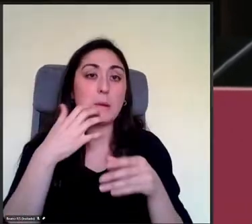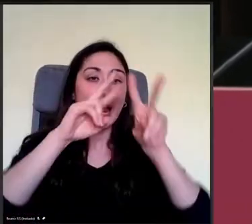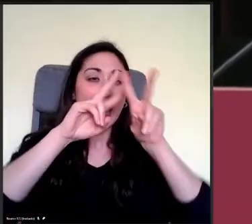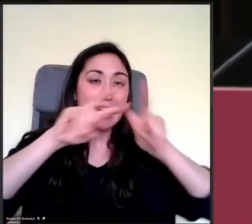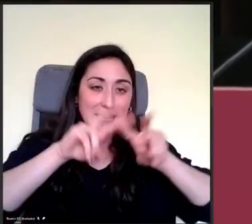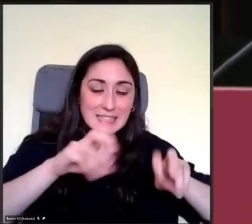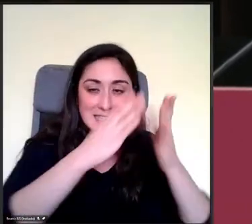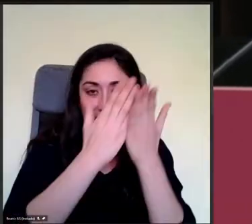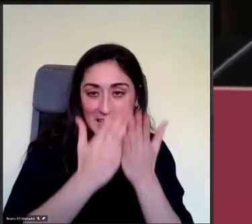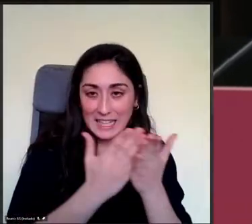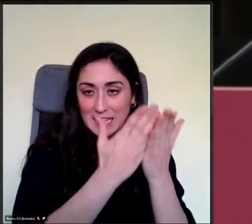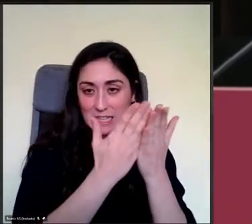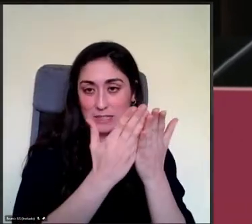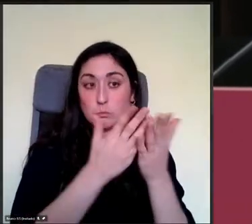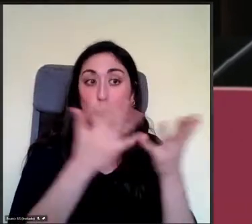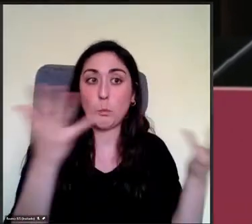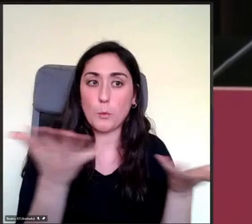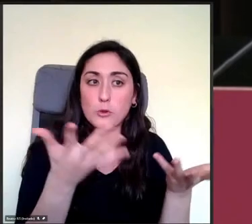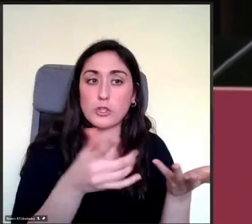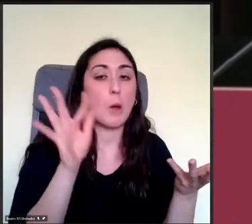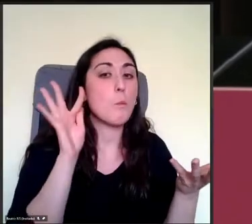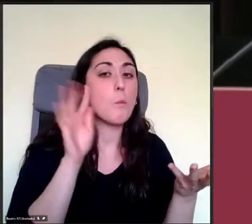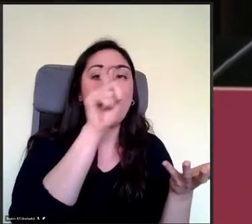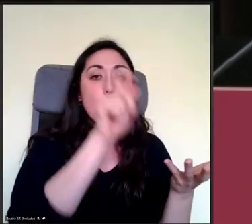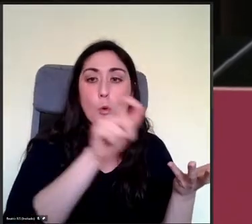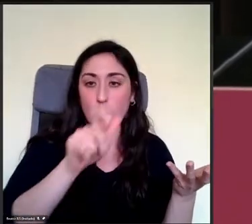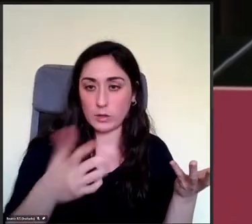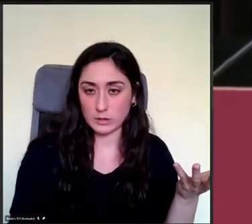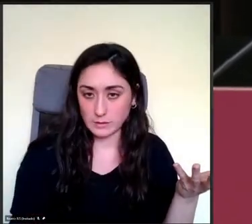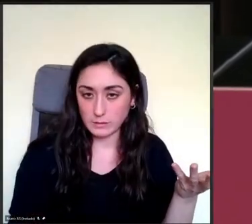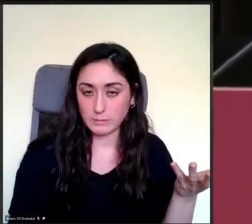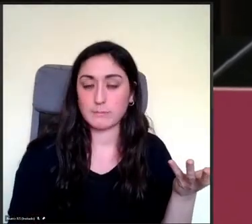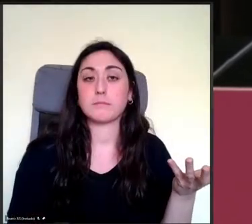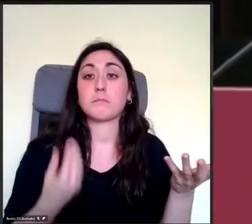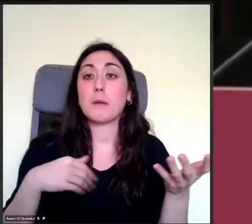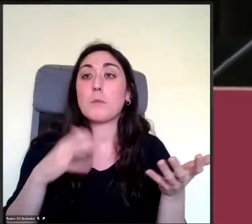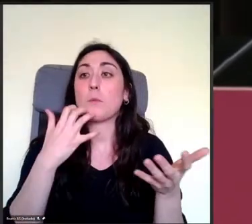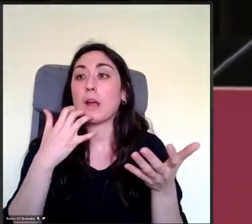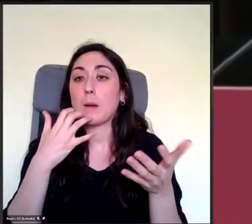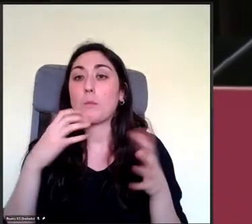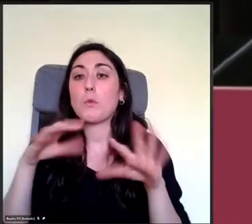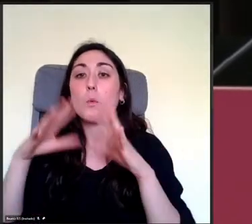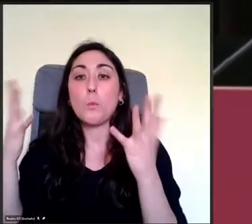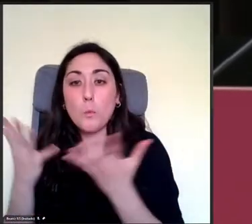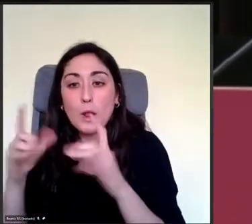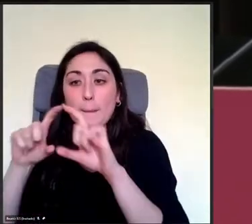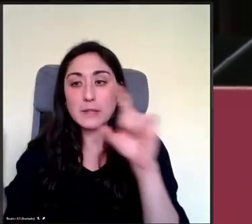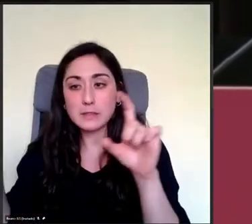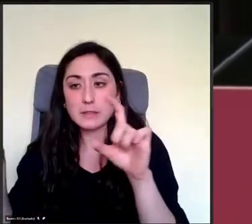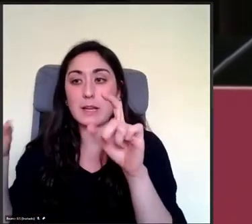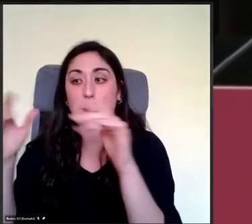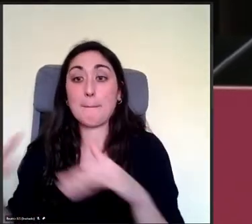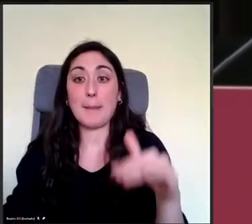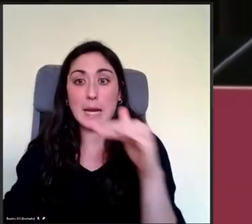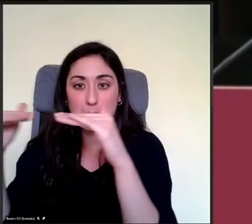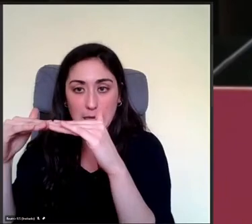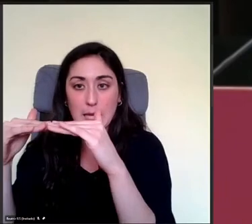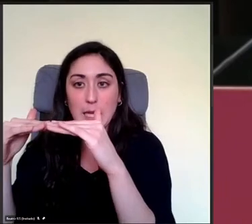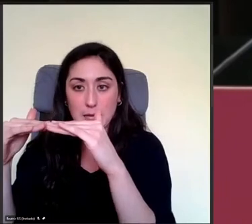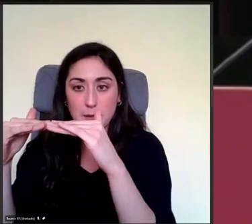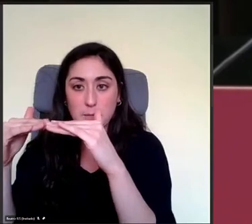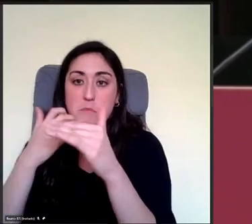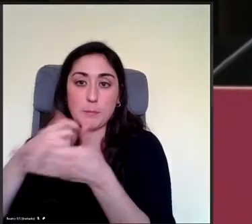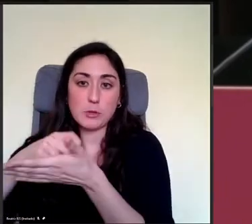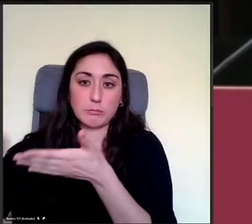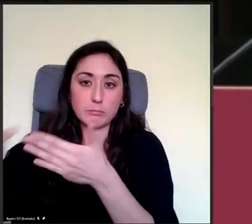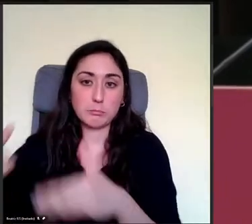dones. De la mateixa manera que es promociona en el món empresarial amb la paritat, d'alguna manera també